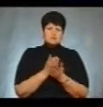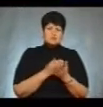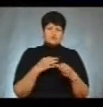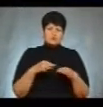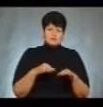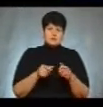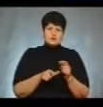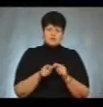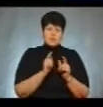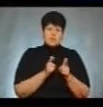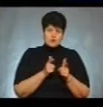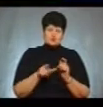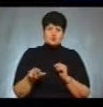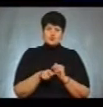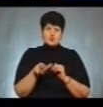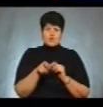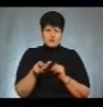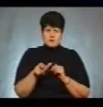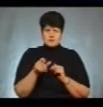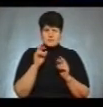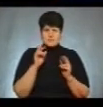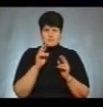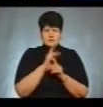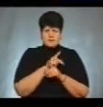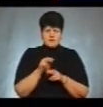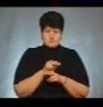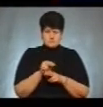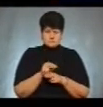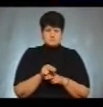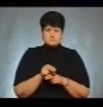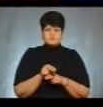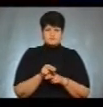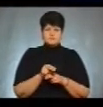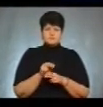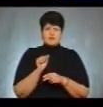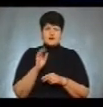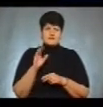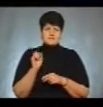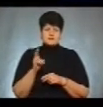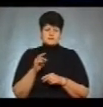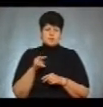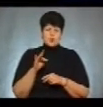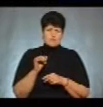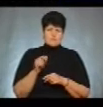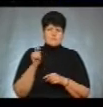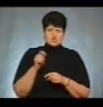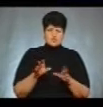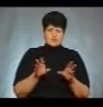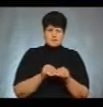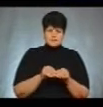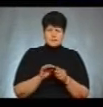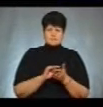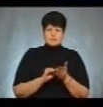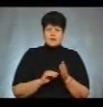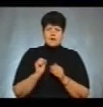що дороги ненормально проремонтовані. Також були представники «Аварспроф», приїжджали разом з ними, склали ми